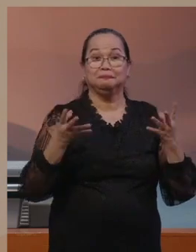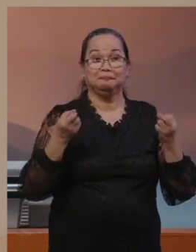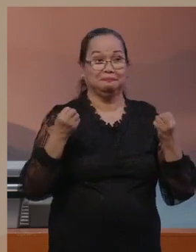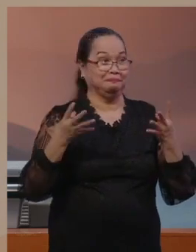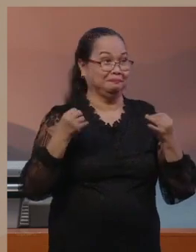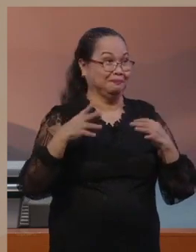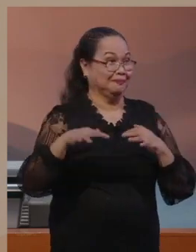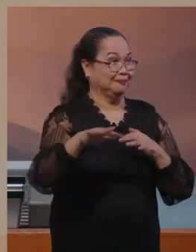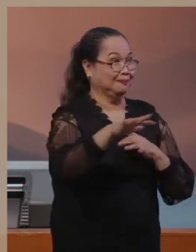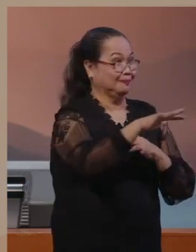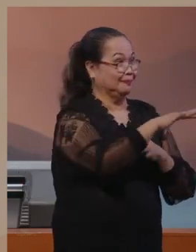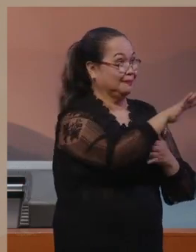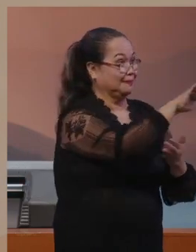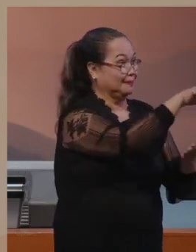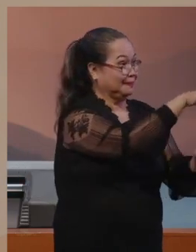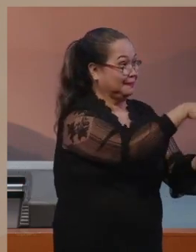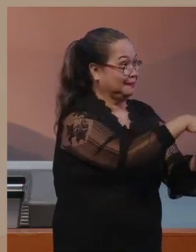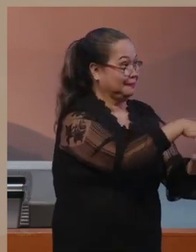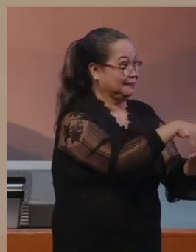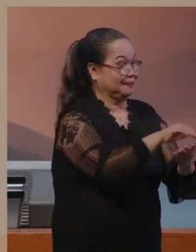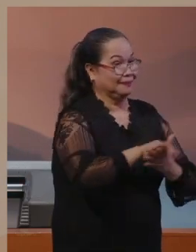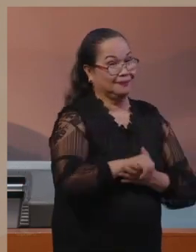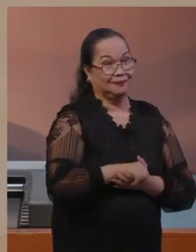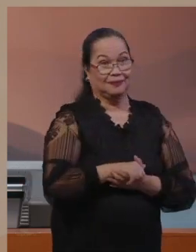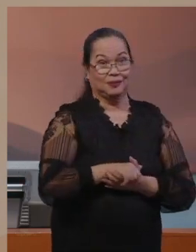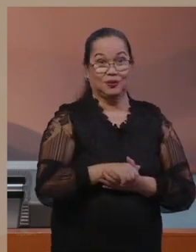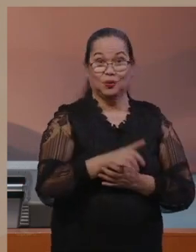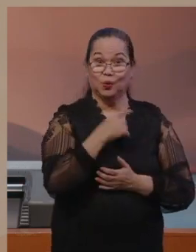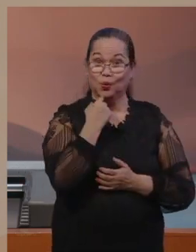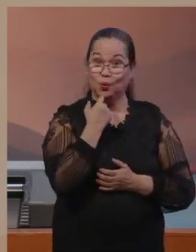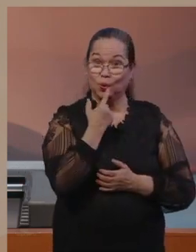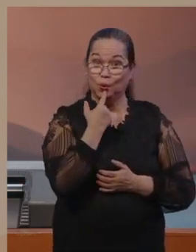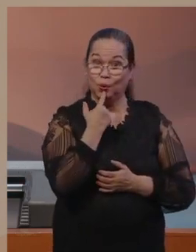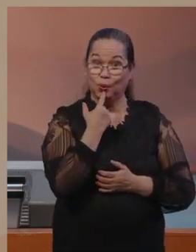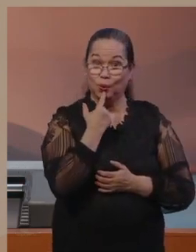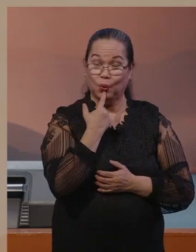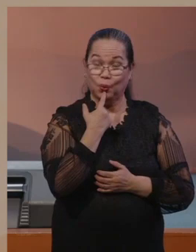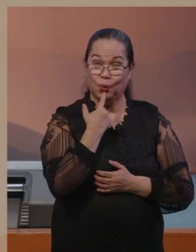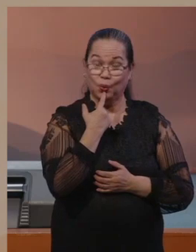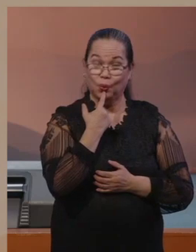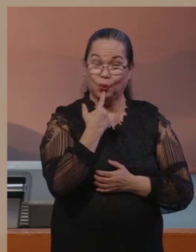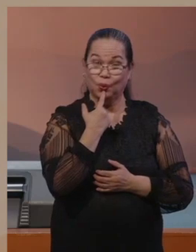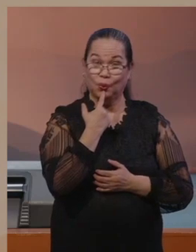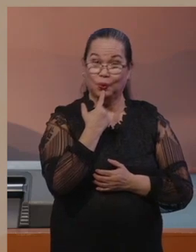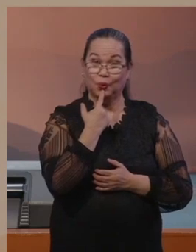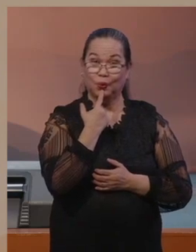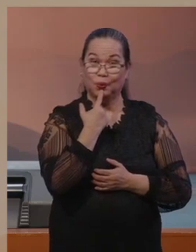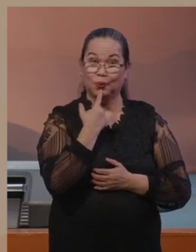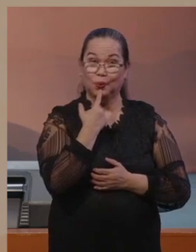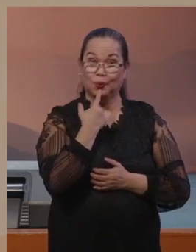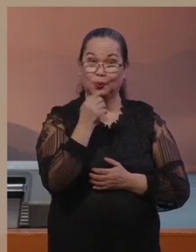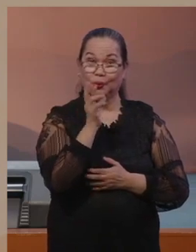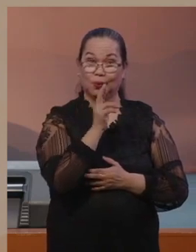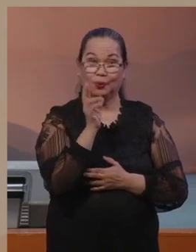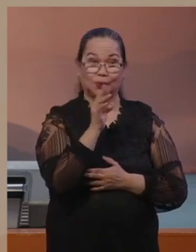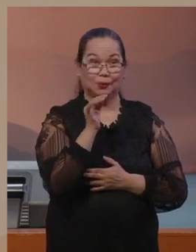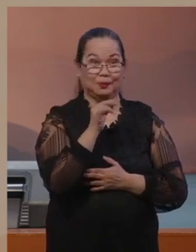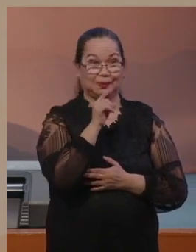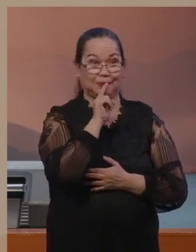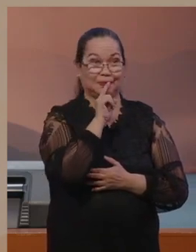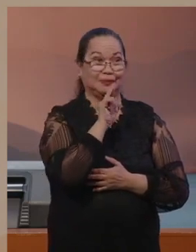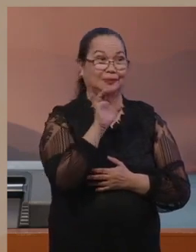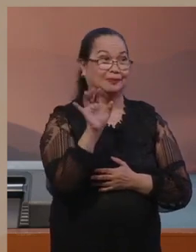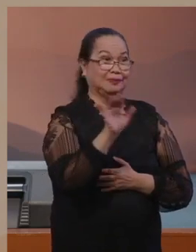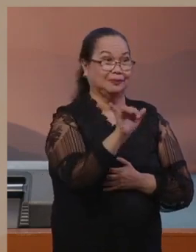ganyan sa ating kalagitnaan. Sino po? Tayo pong lahat ay Rahab. At marami